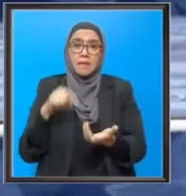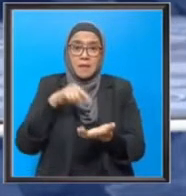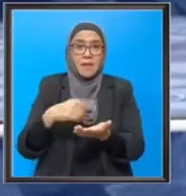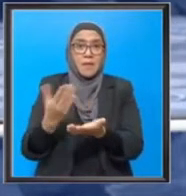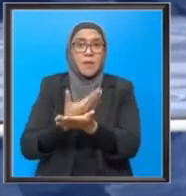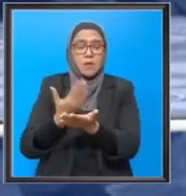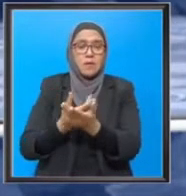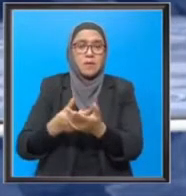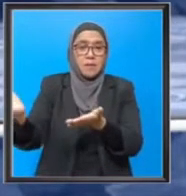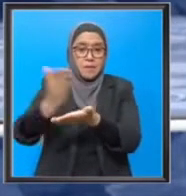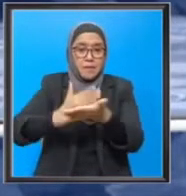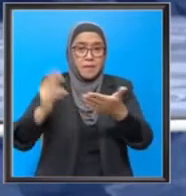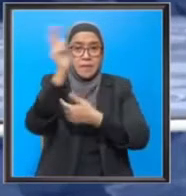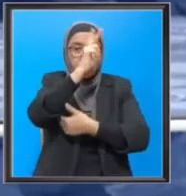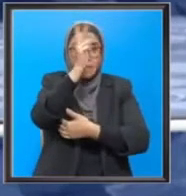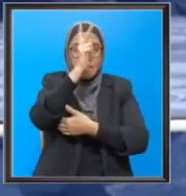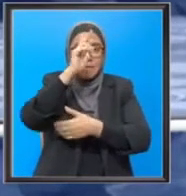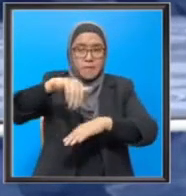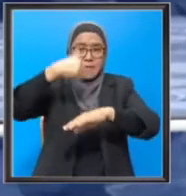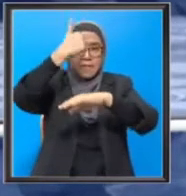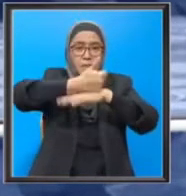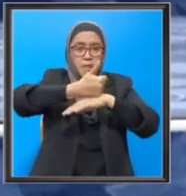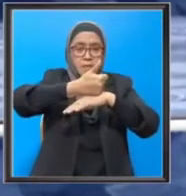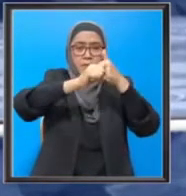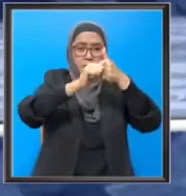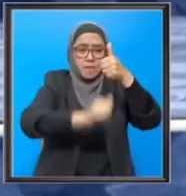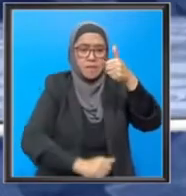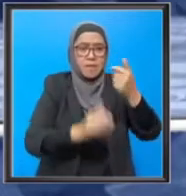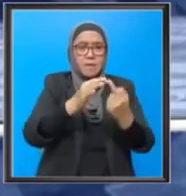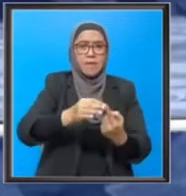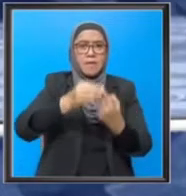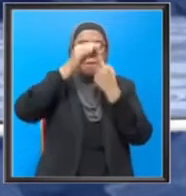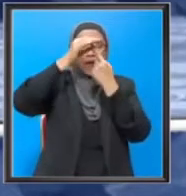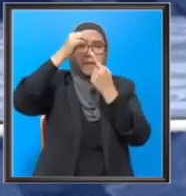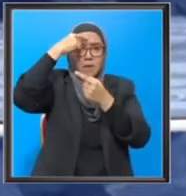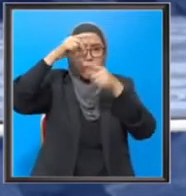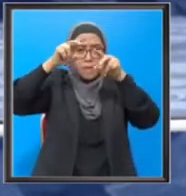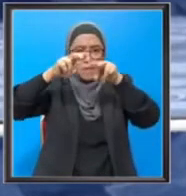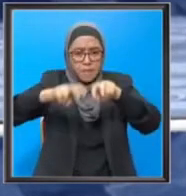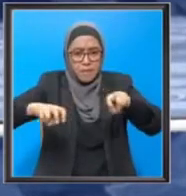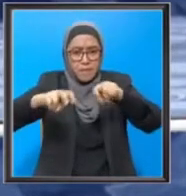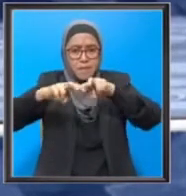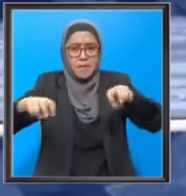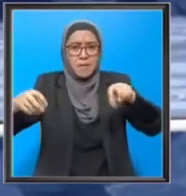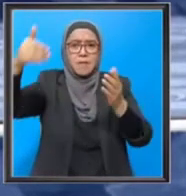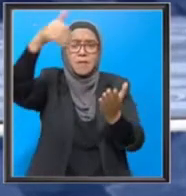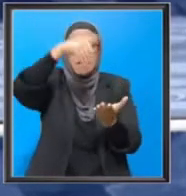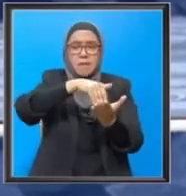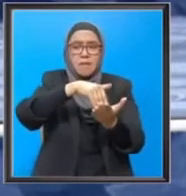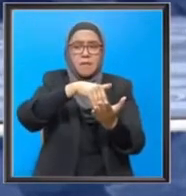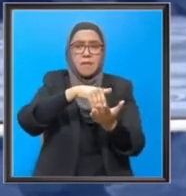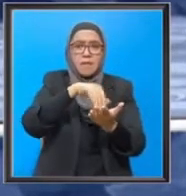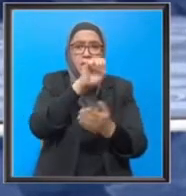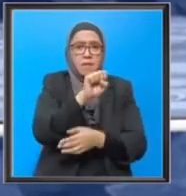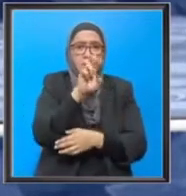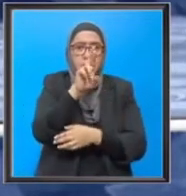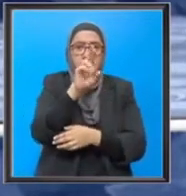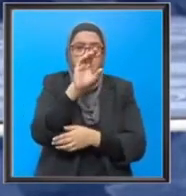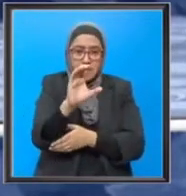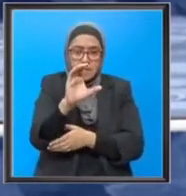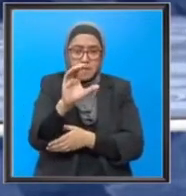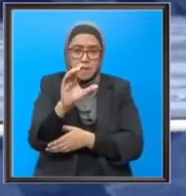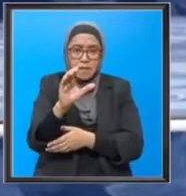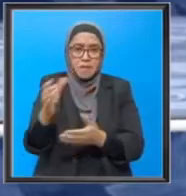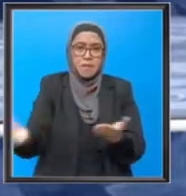kerajaan telah menubuhkan satu Jateng kuasa kas untuk mengkaji smule apabila ia artsini